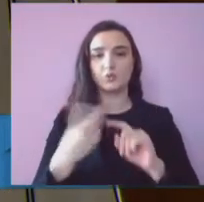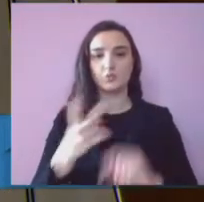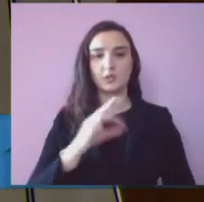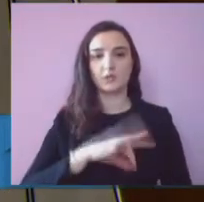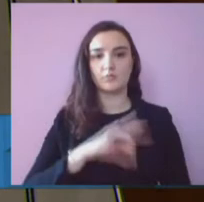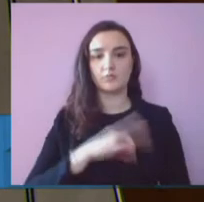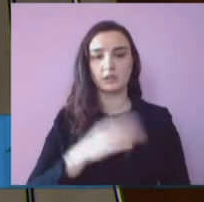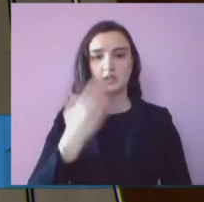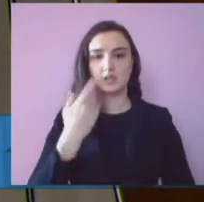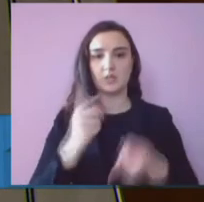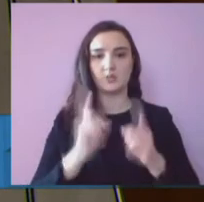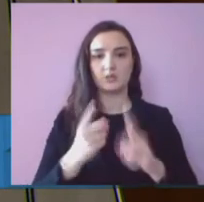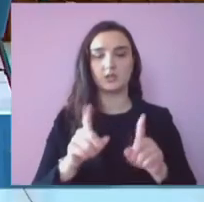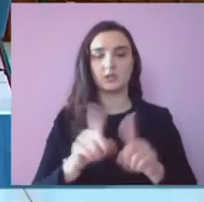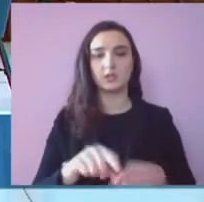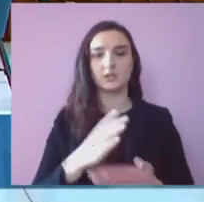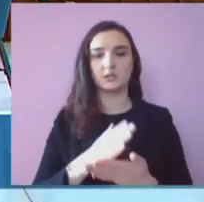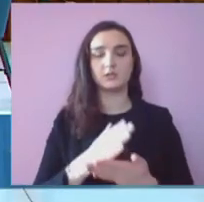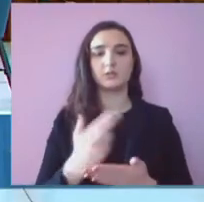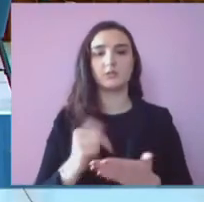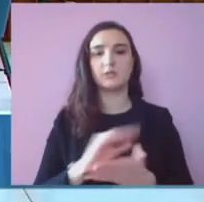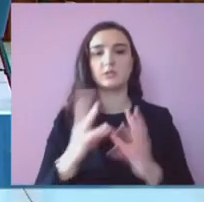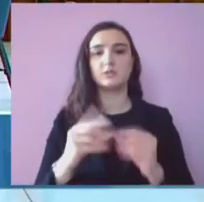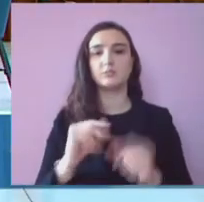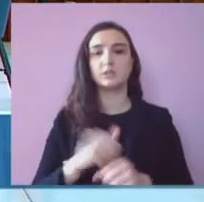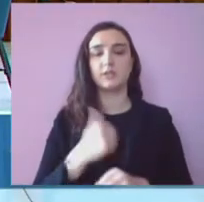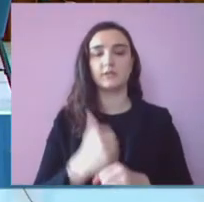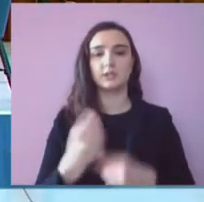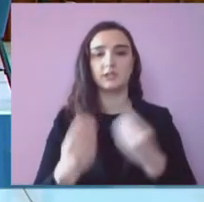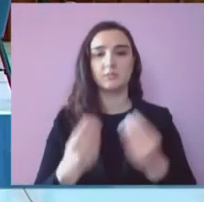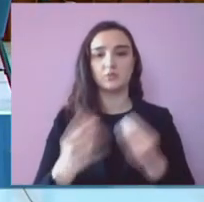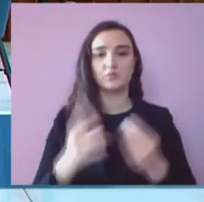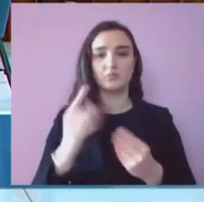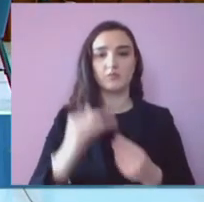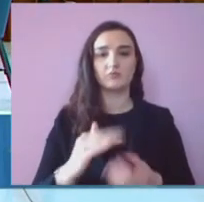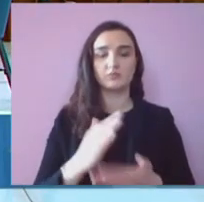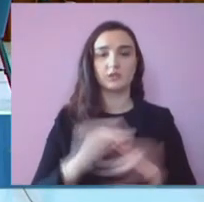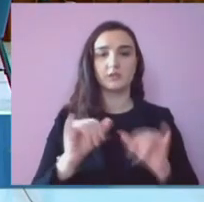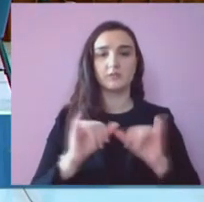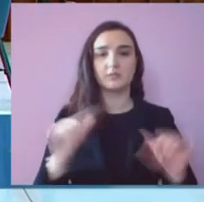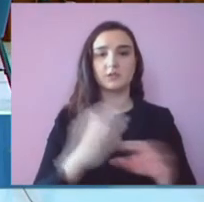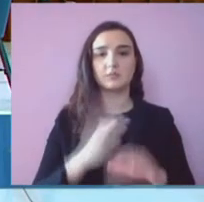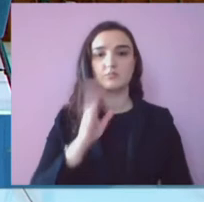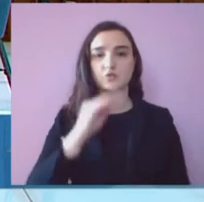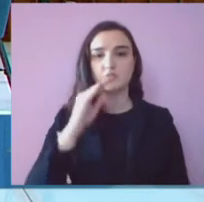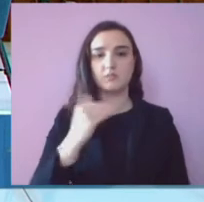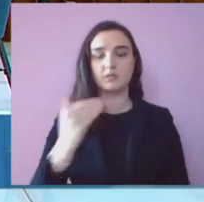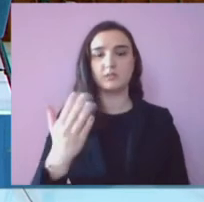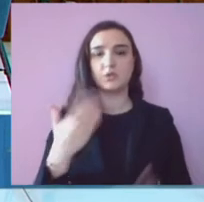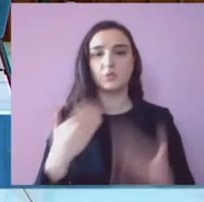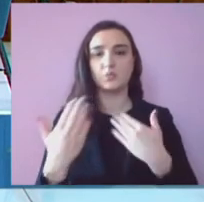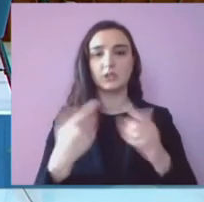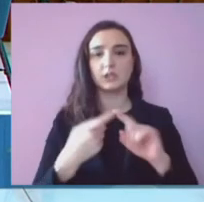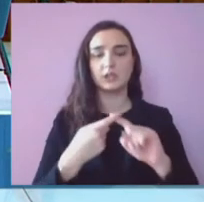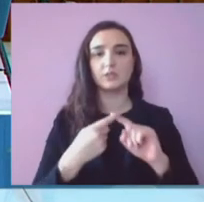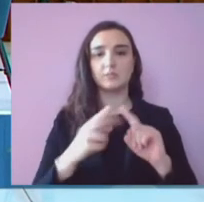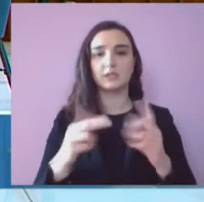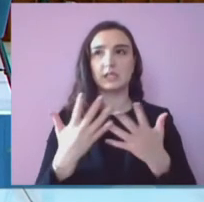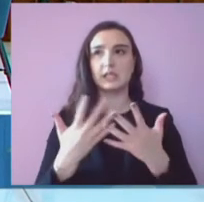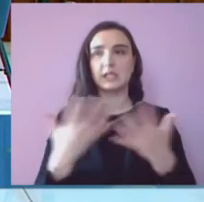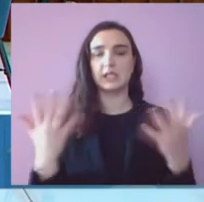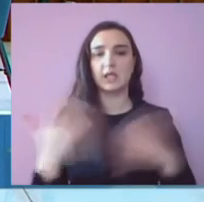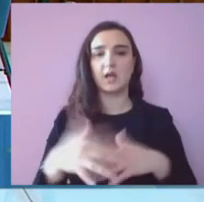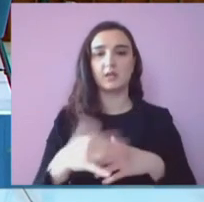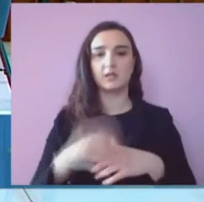რეალურად ასეა. ყველაზე მთავარი სათამაშო ბავშვისთვის და განვითარება, ეს არის მშობლებთან ურთიერთობა და ღია სივრცე, ანუ გარე